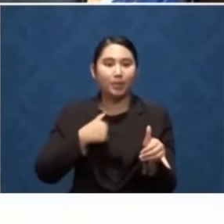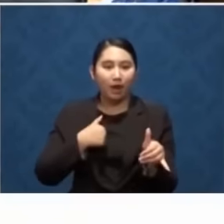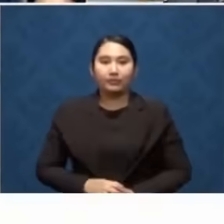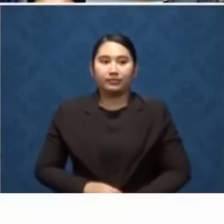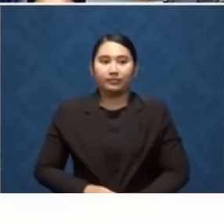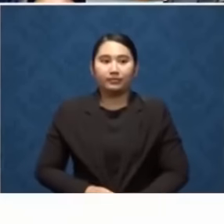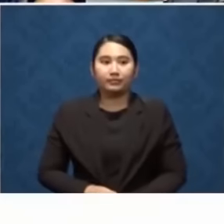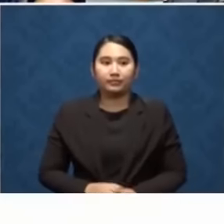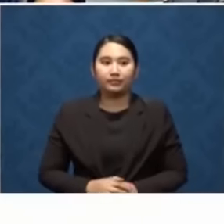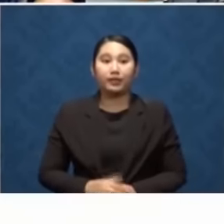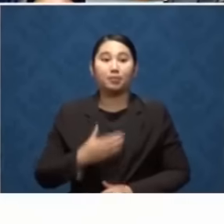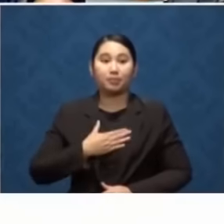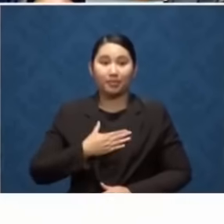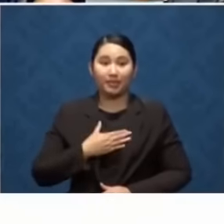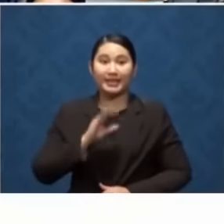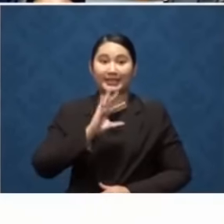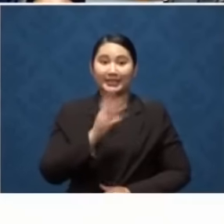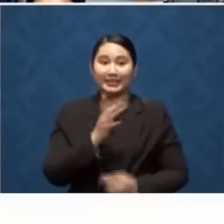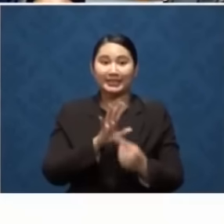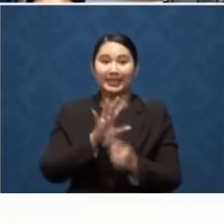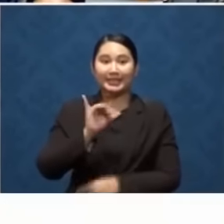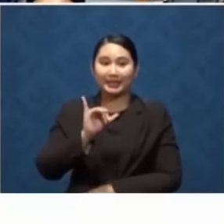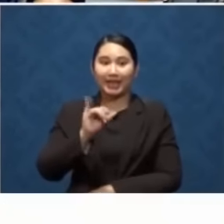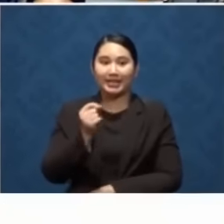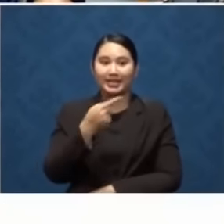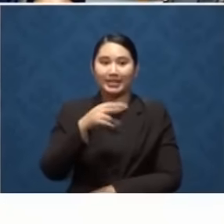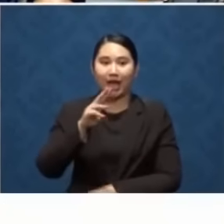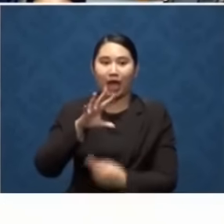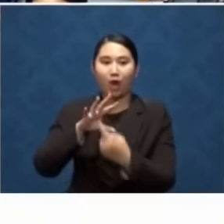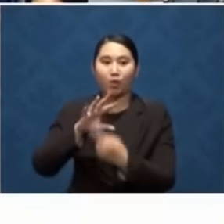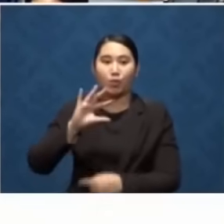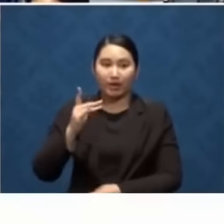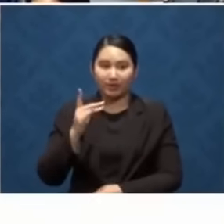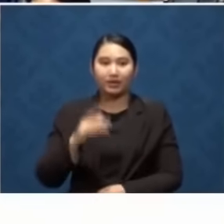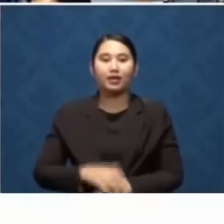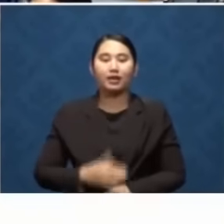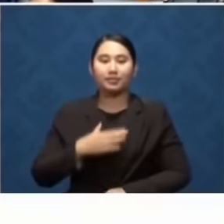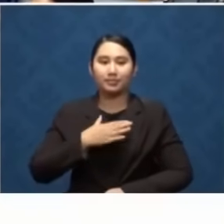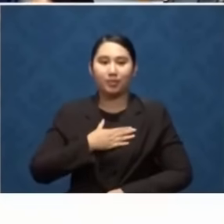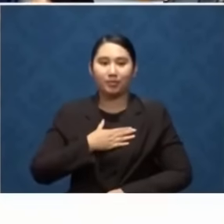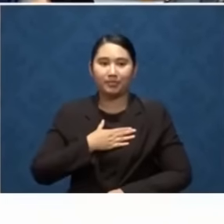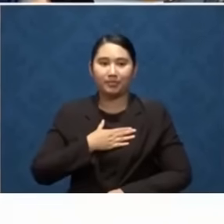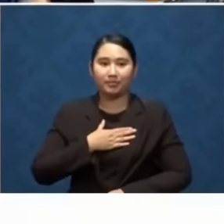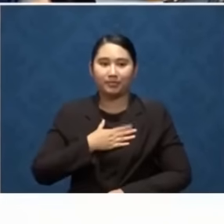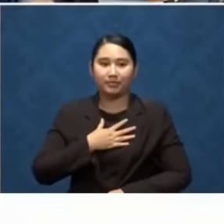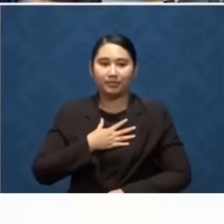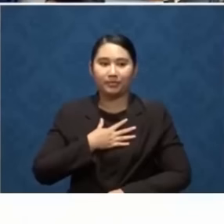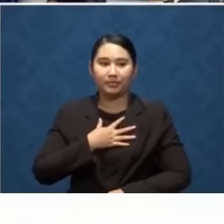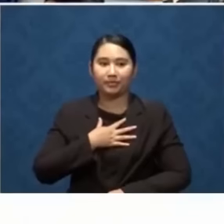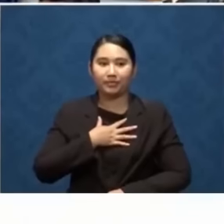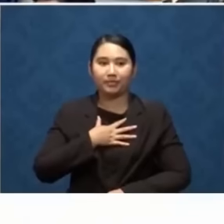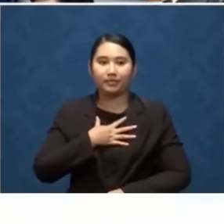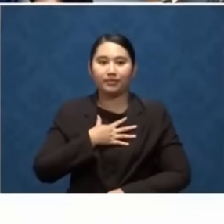ส.จากพรรคก้าวไกลลุกขึ้นอภิปรายย้ำว่าต้องลงมติให้นายพิธาเป็นนายกคนต่อไปแทนพลเอกประยุทธ์จันทร์โอชานายกรัฐม